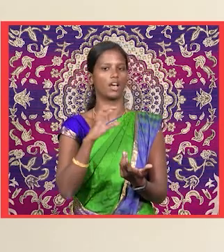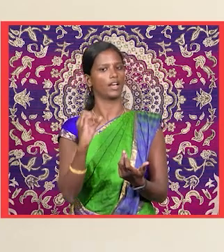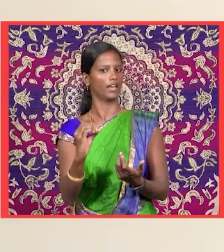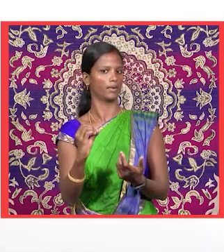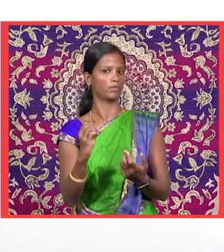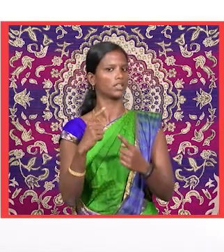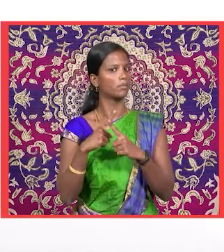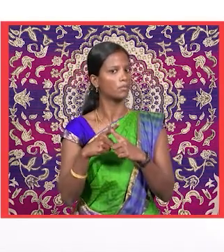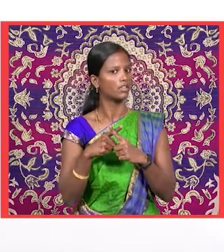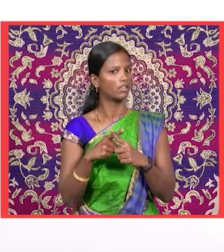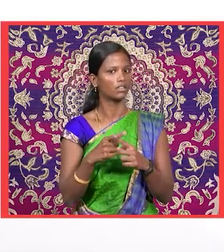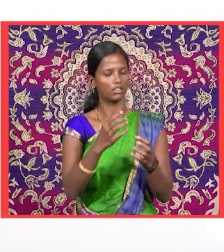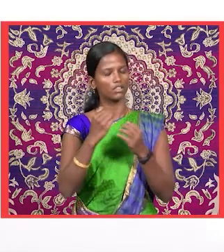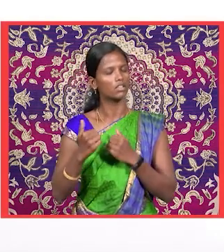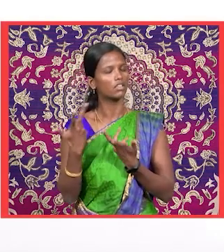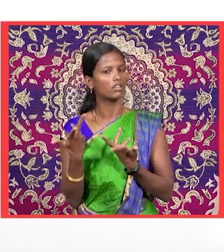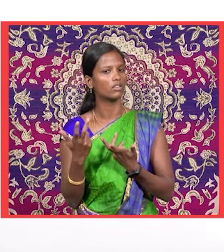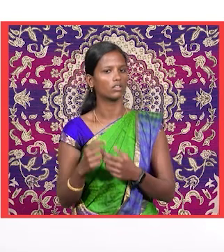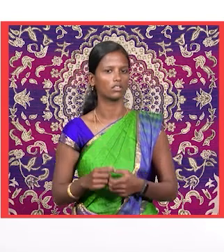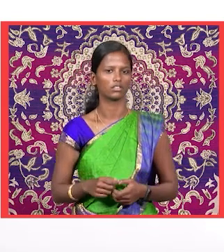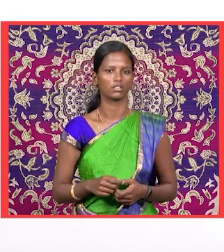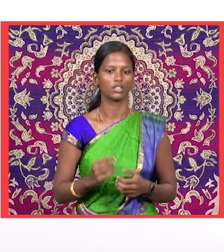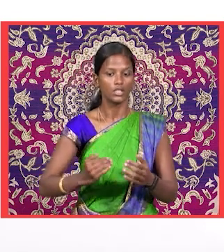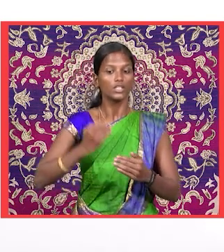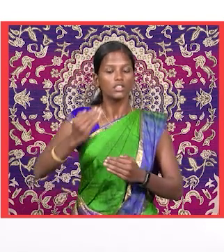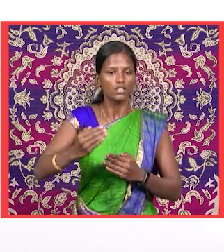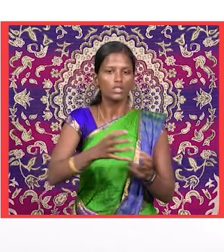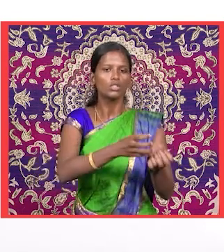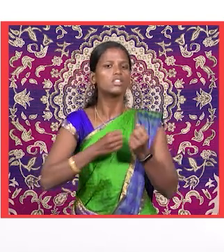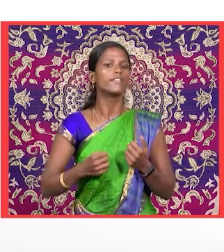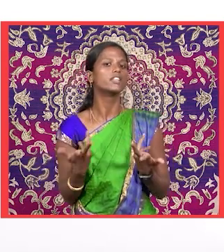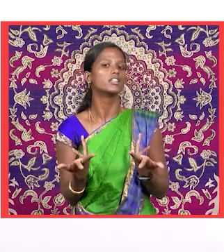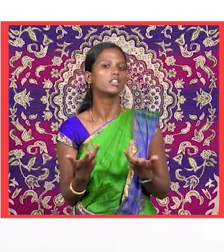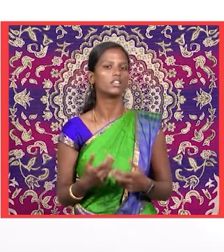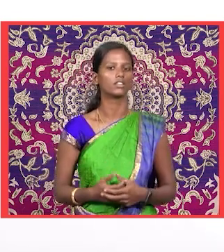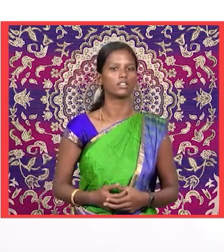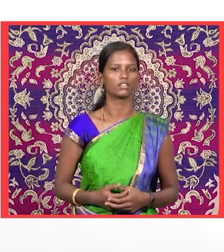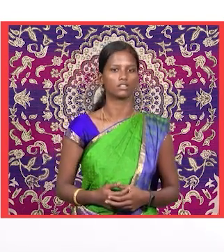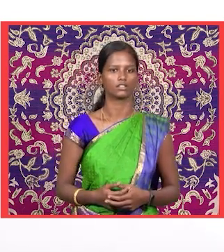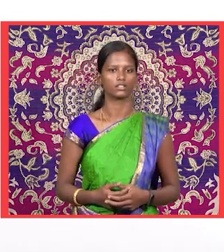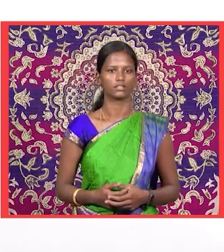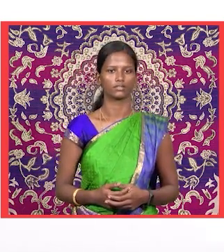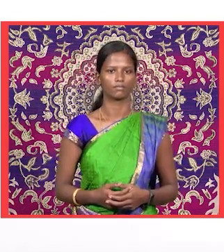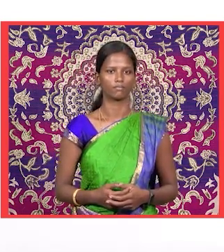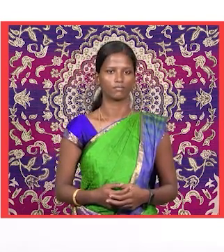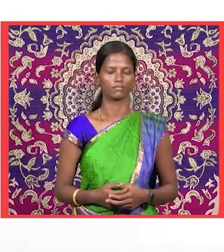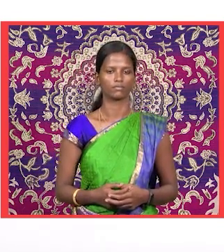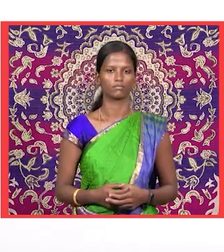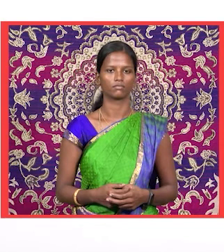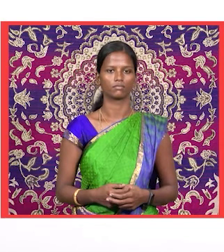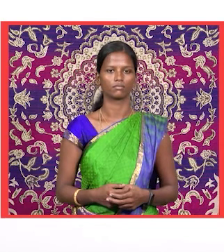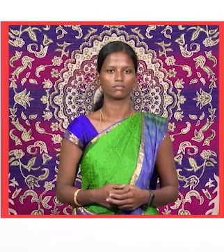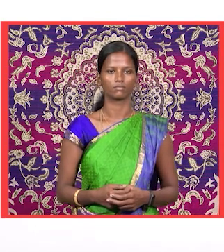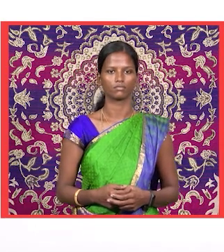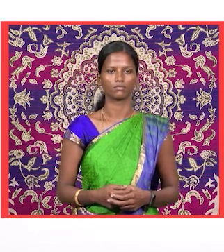எத்தனை பர்சன்டேஜுங்க? இங்கே பாருங்கள், இதில் சதவீதம்லாம் கொடுக்கல, அதனால் நம்ம 100 பெருக்கக்கூடாது. எத்தனை லிட்டர்னு கேட்டிருக்காங்க, அதாவது தேவைப்படும் லிட்டர்.